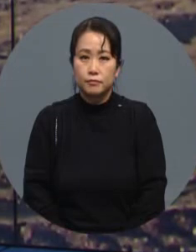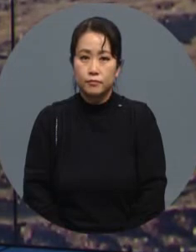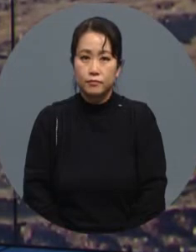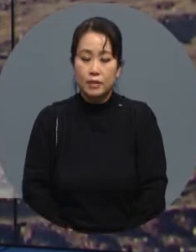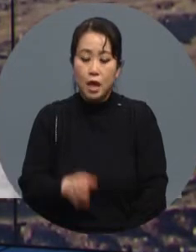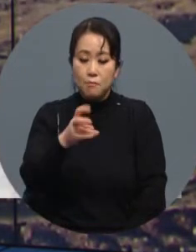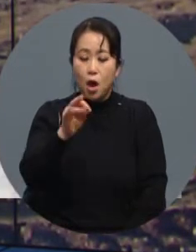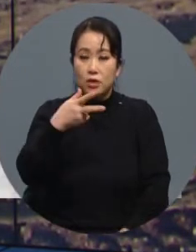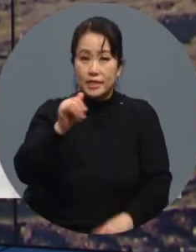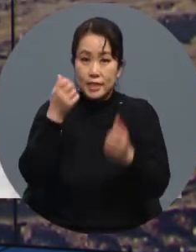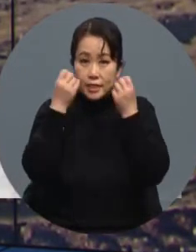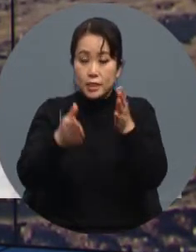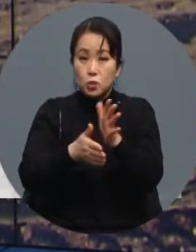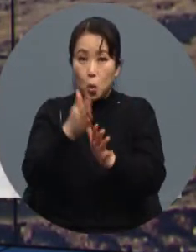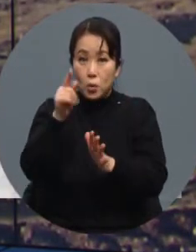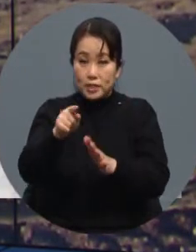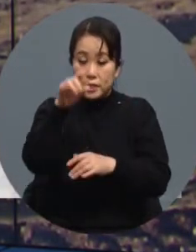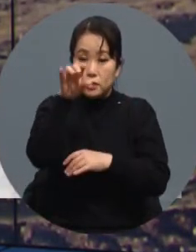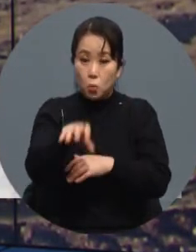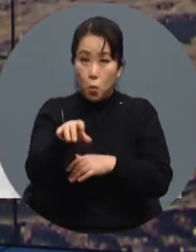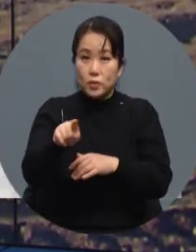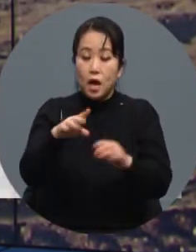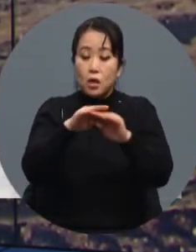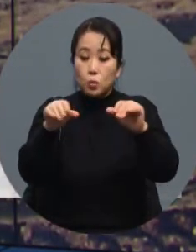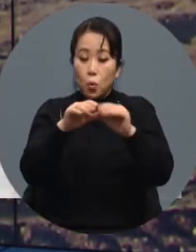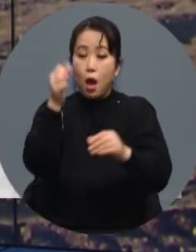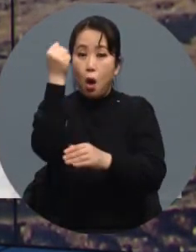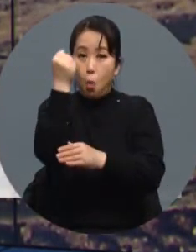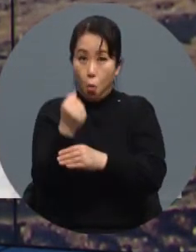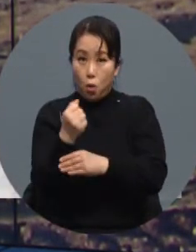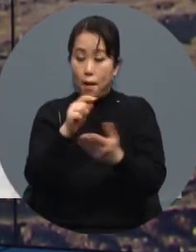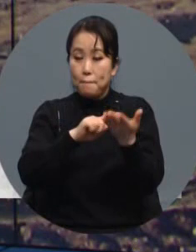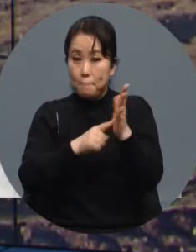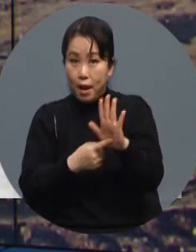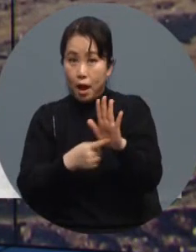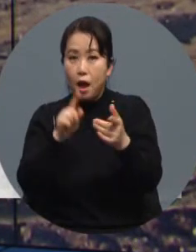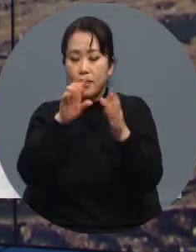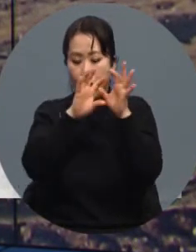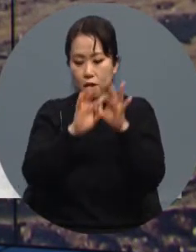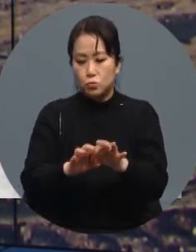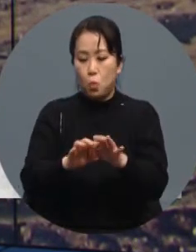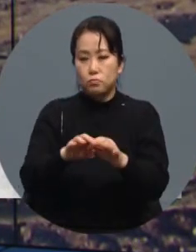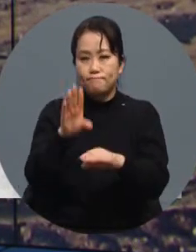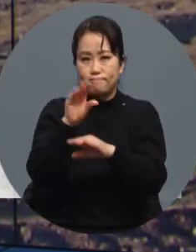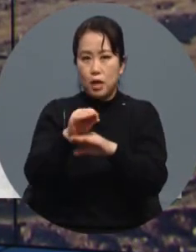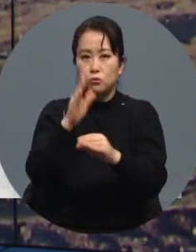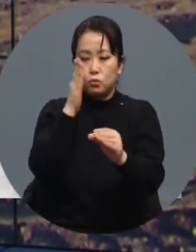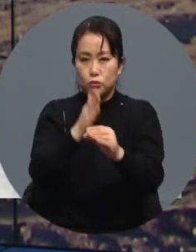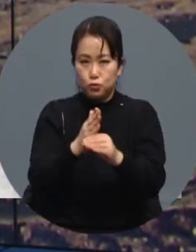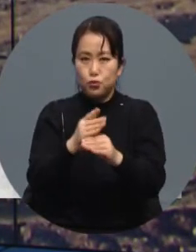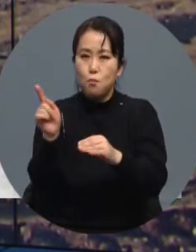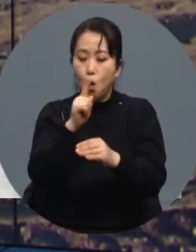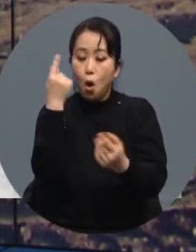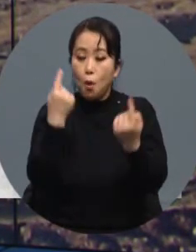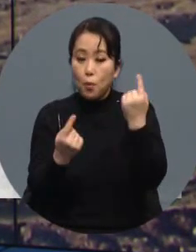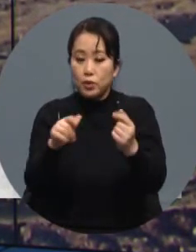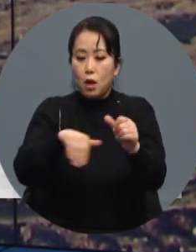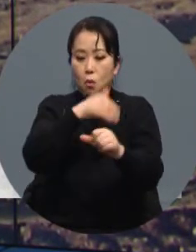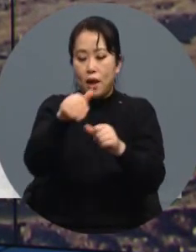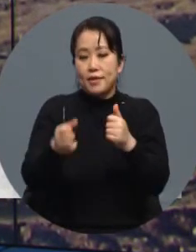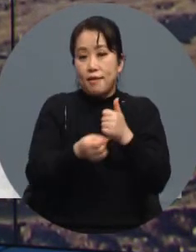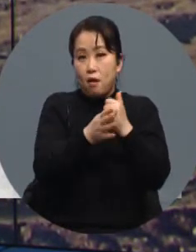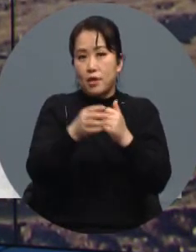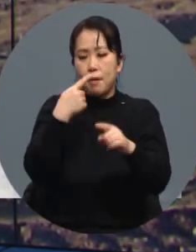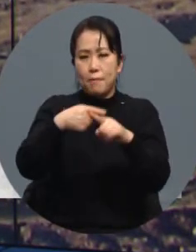명지 신도시 2단계 현장의 토양 오염 보도 연속으로 전해드리고 있습니다. 무엇보다 환경 영향 평가가